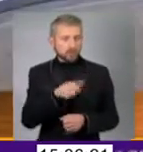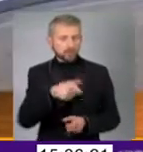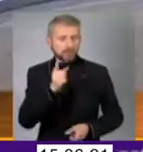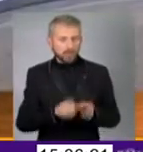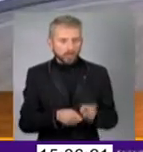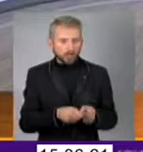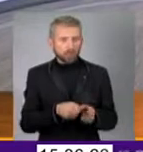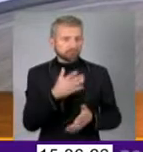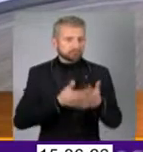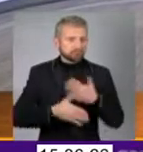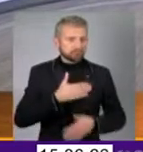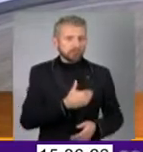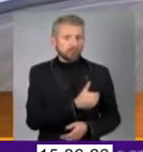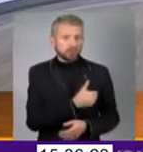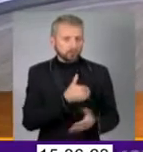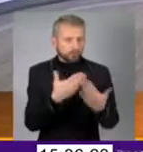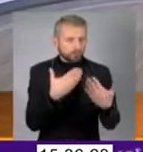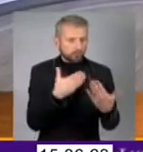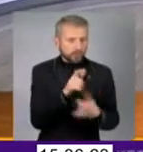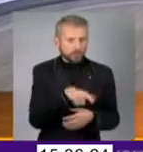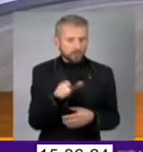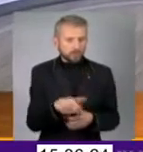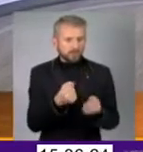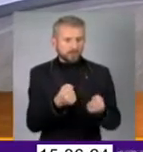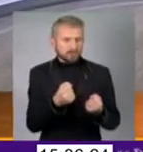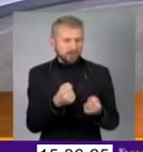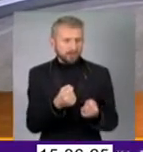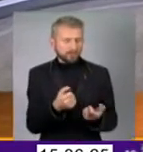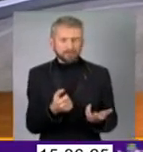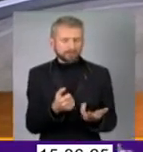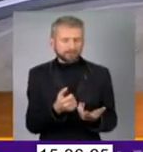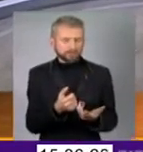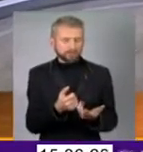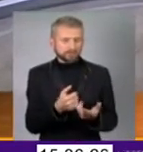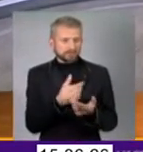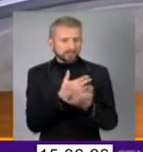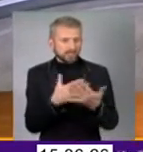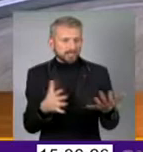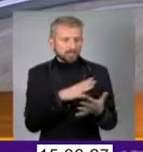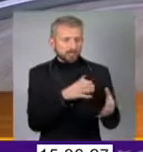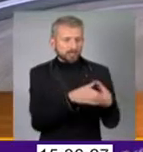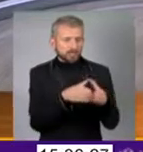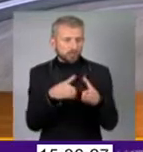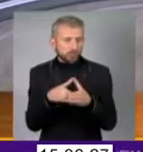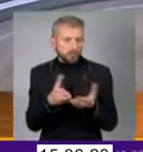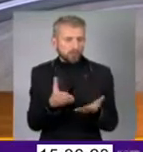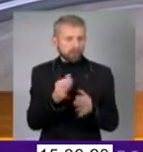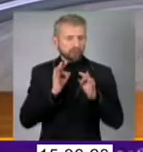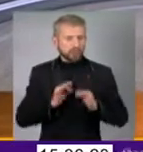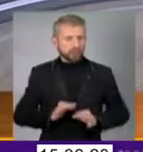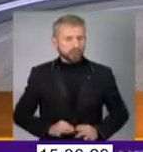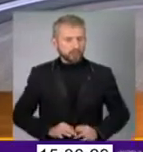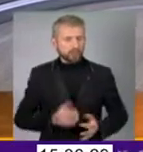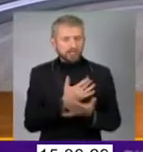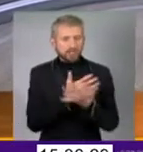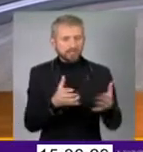за спілкування. Людей тримали, ну, я зараз ніяким чином не різні були категорії, скажімо так, чиновників,